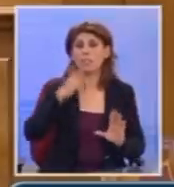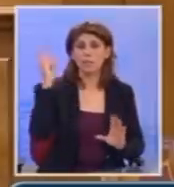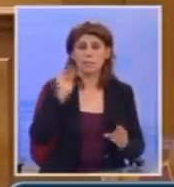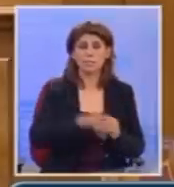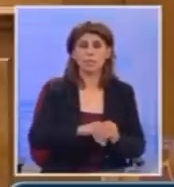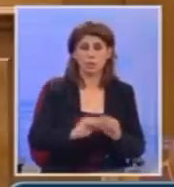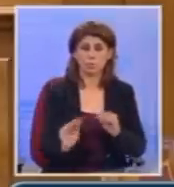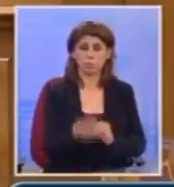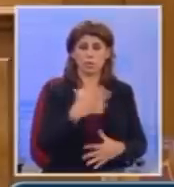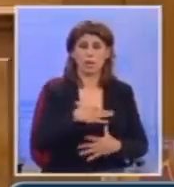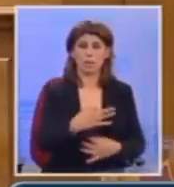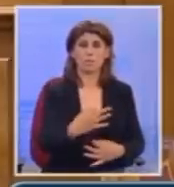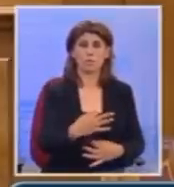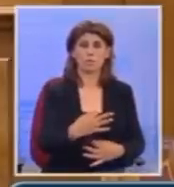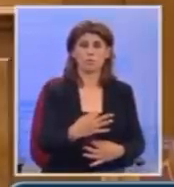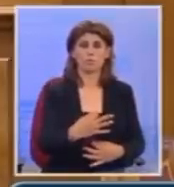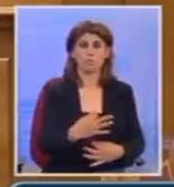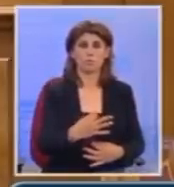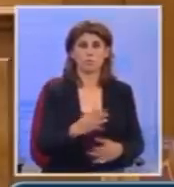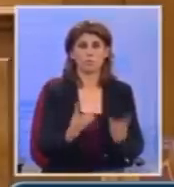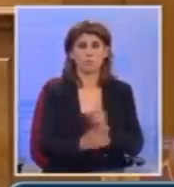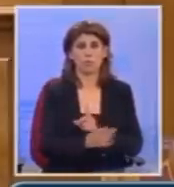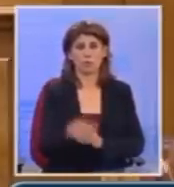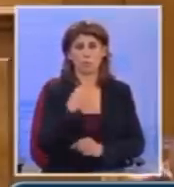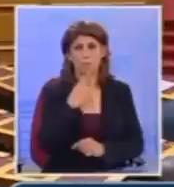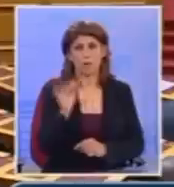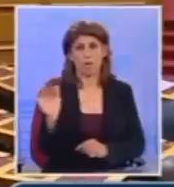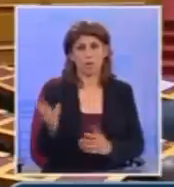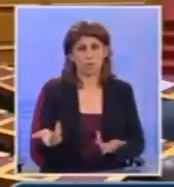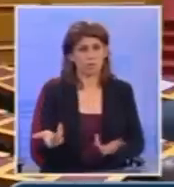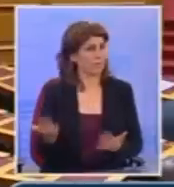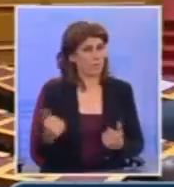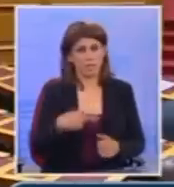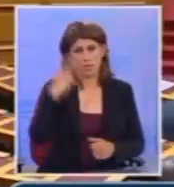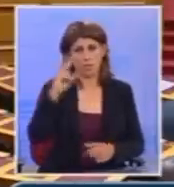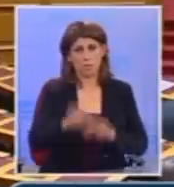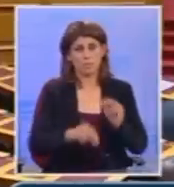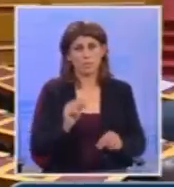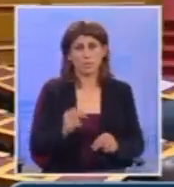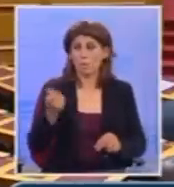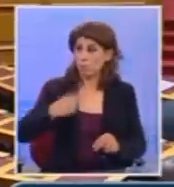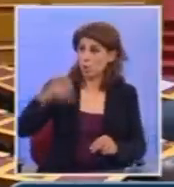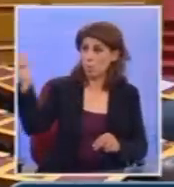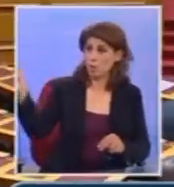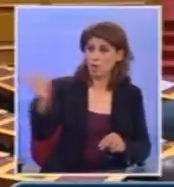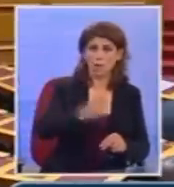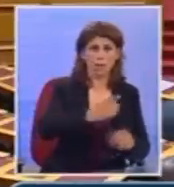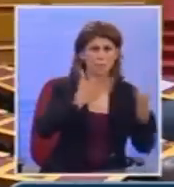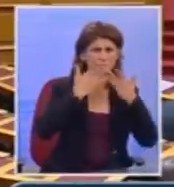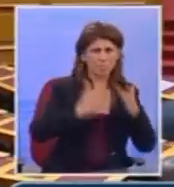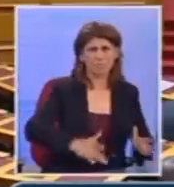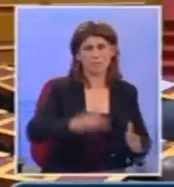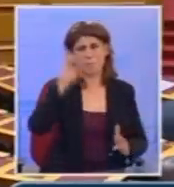εκλογή εκπροσώπων, σε αντίθεση με ό,τι ισχυρίζεται η ερώτησή σας. Οι περισσότεροι δε από αυτούς έχουν ήδη εγκαταλείψει το